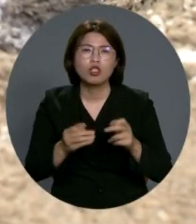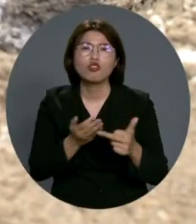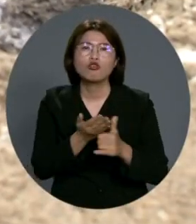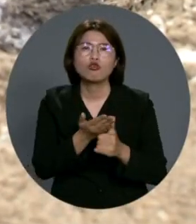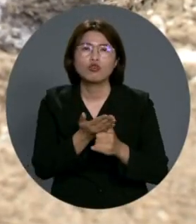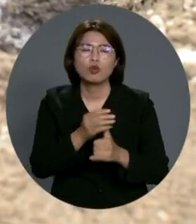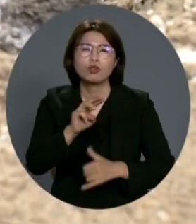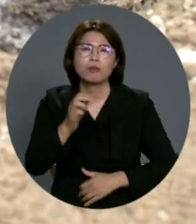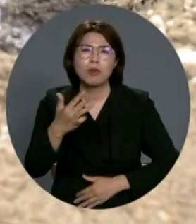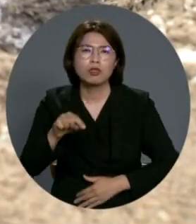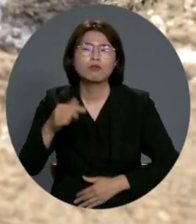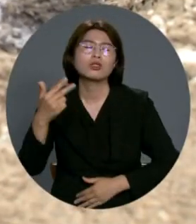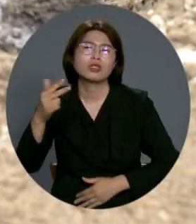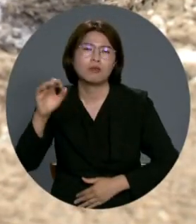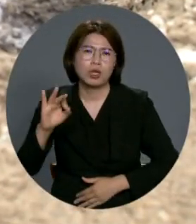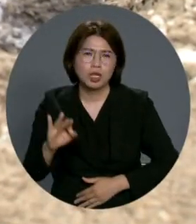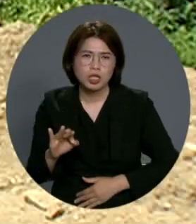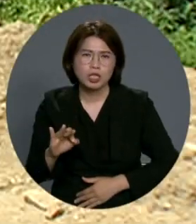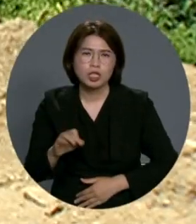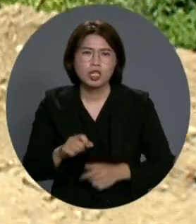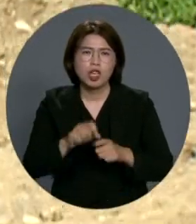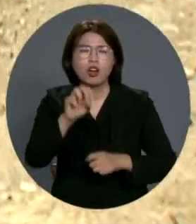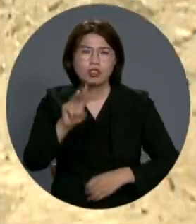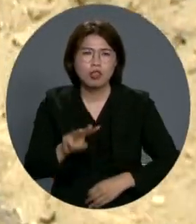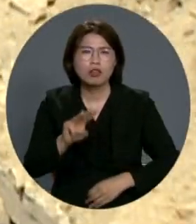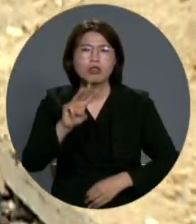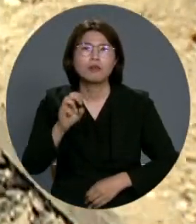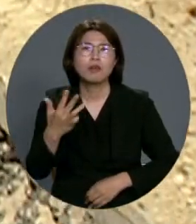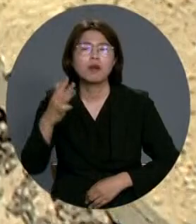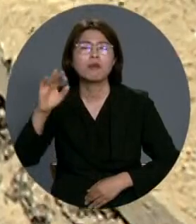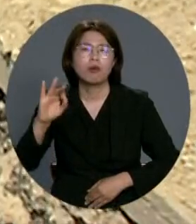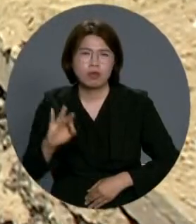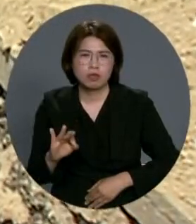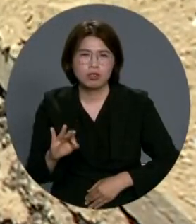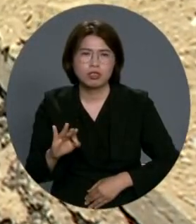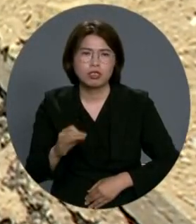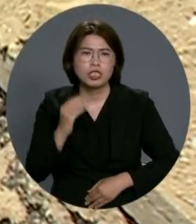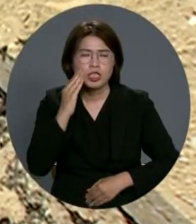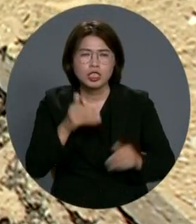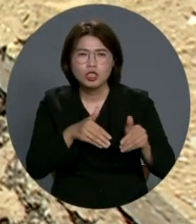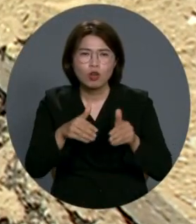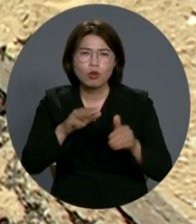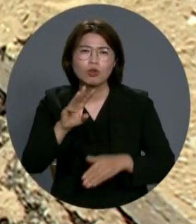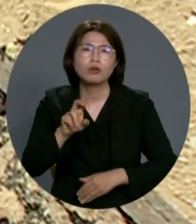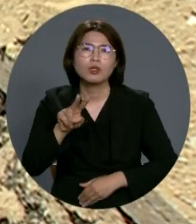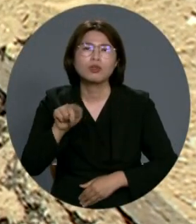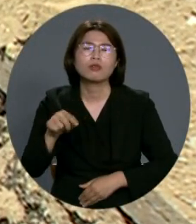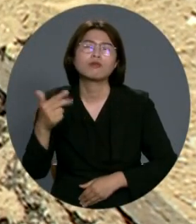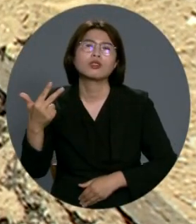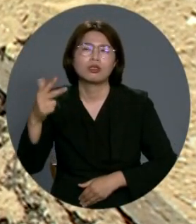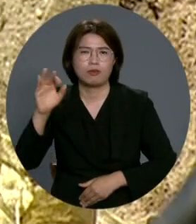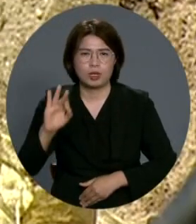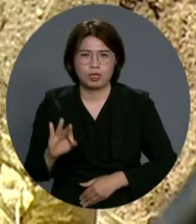울릉군 38.7% 영천시 38%, 청도군 32.7%입니다